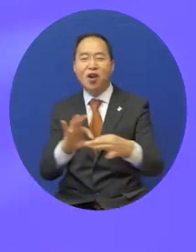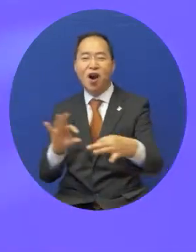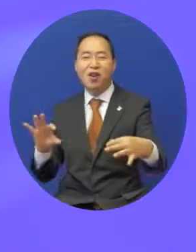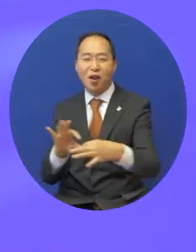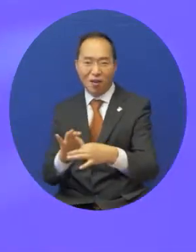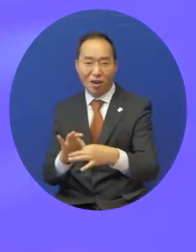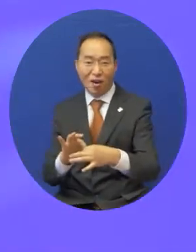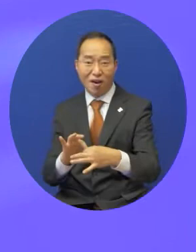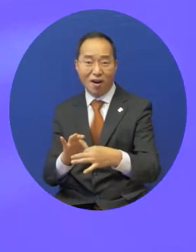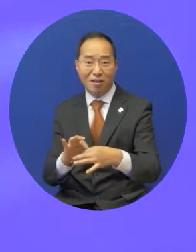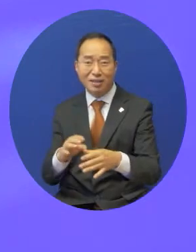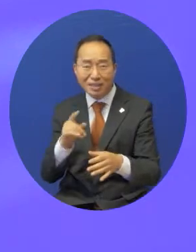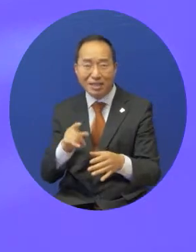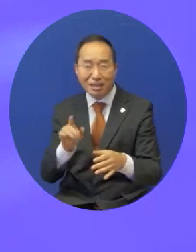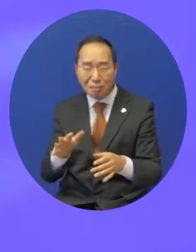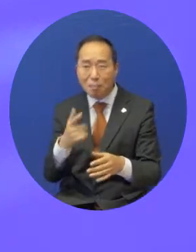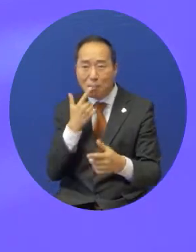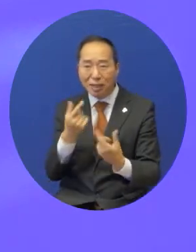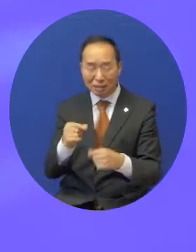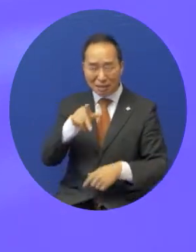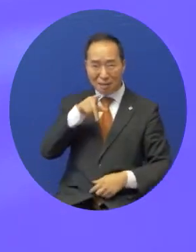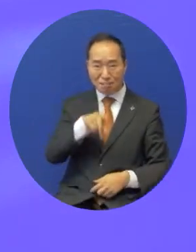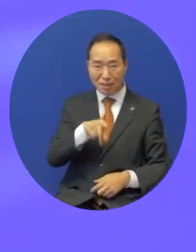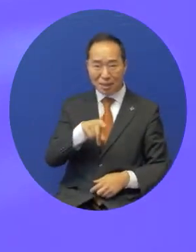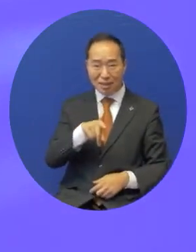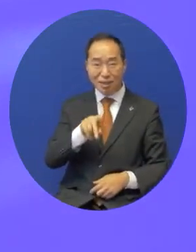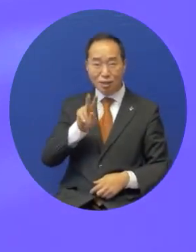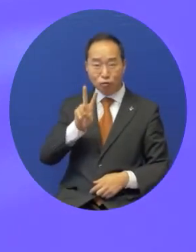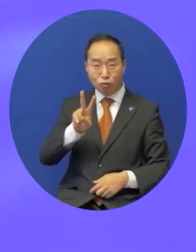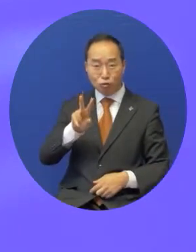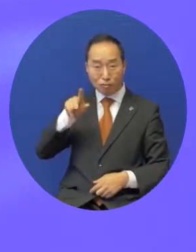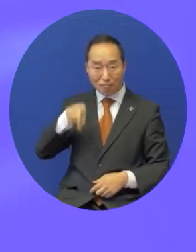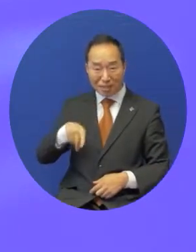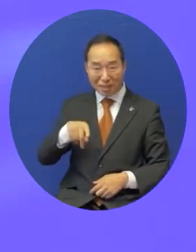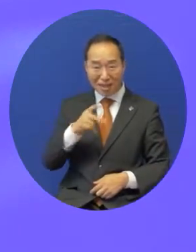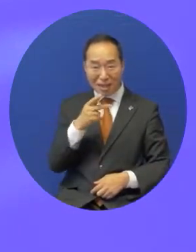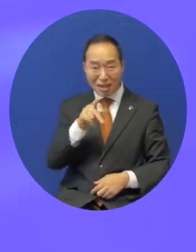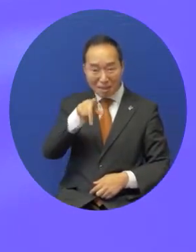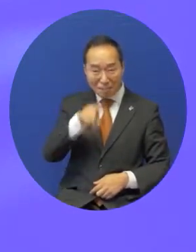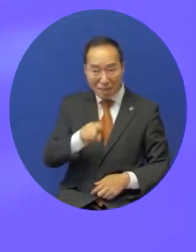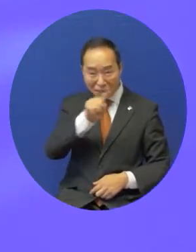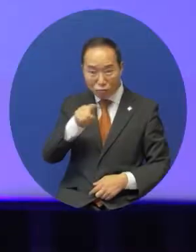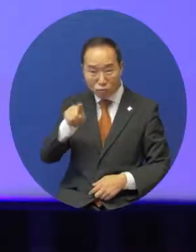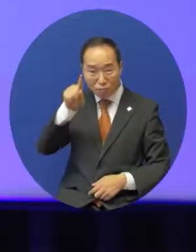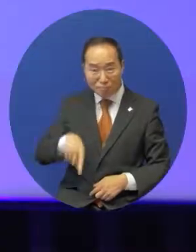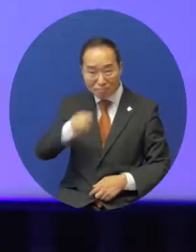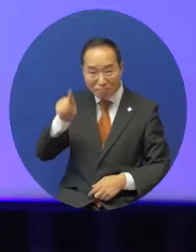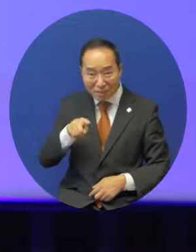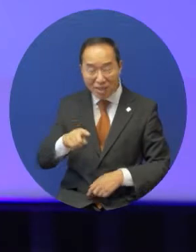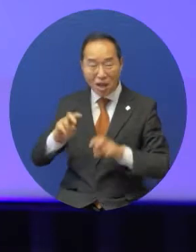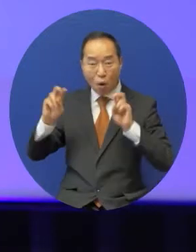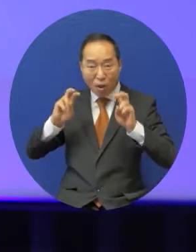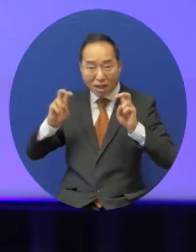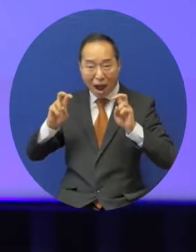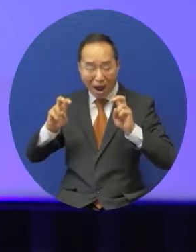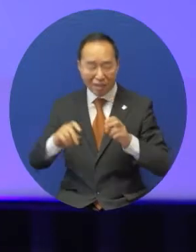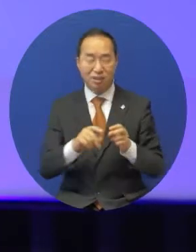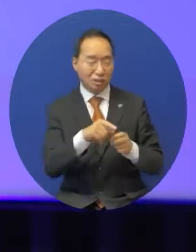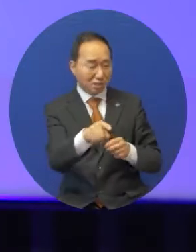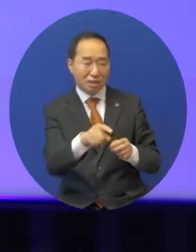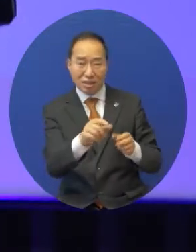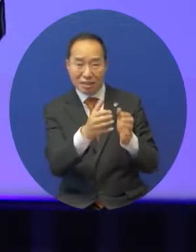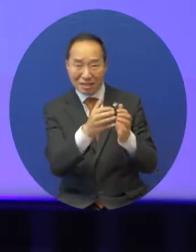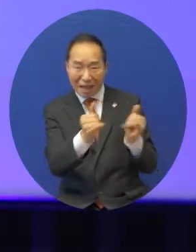소위 말하는 금융 복독방, 이게 이제 P2P 업체였죠. 근데 이런 P2P